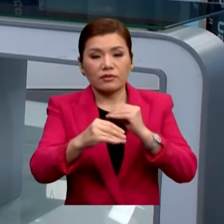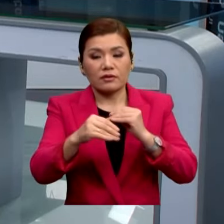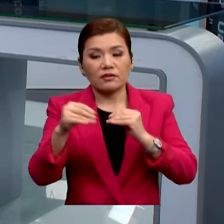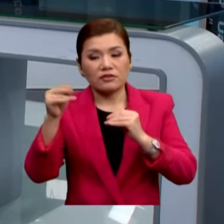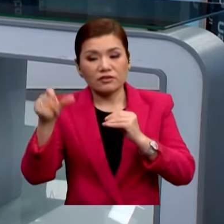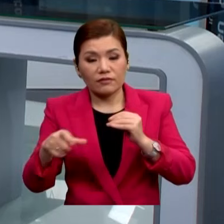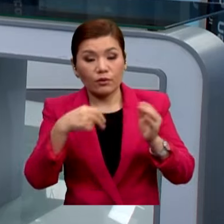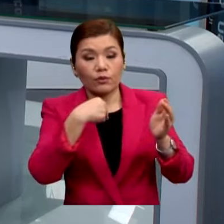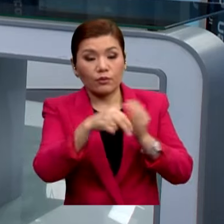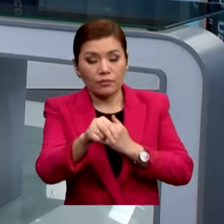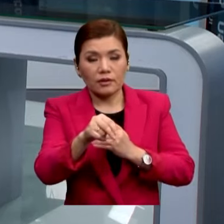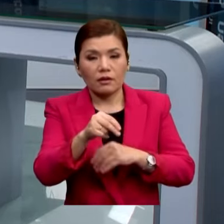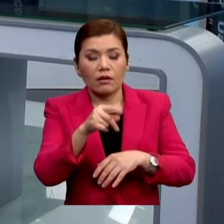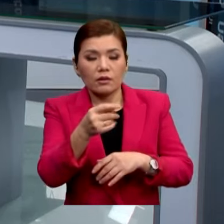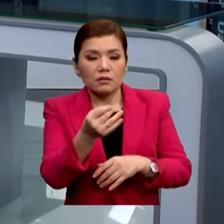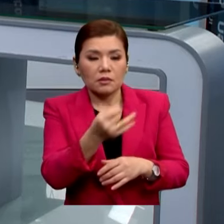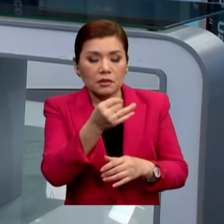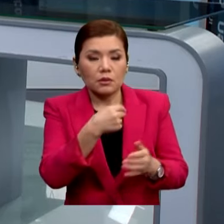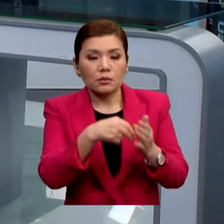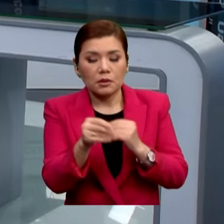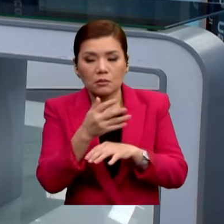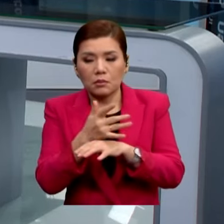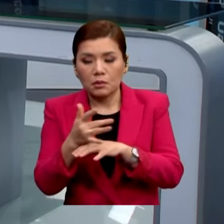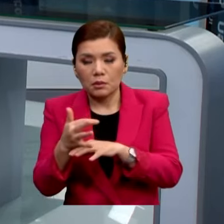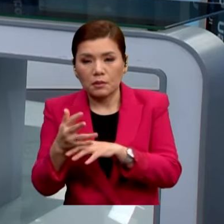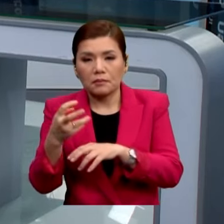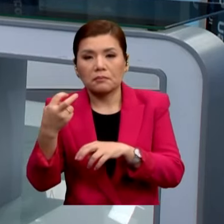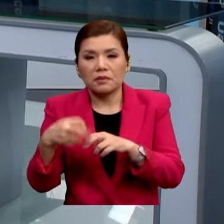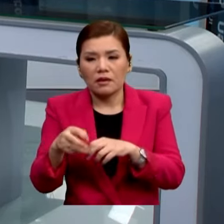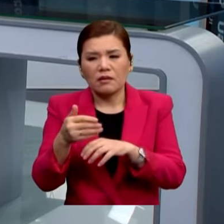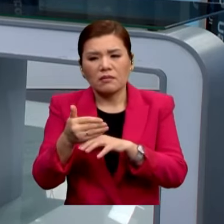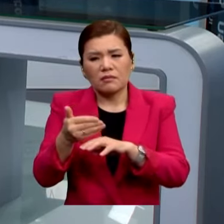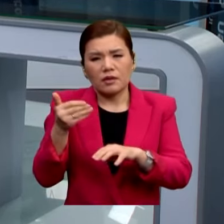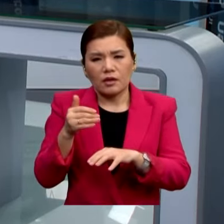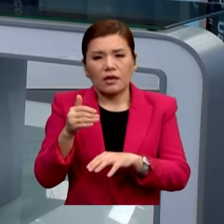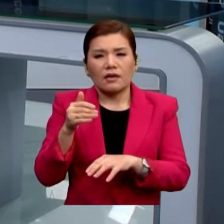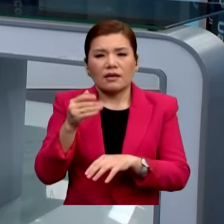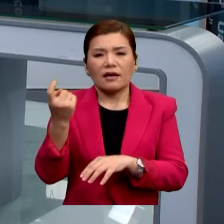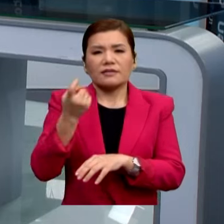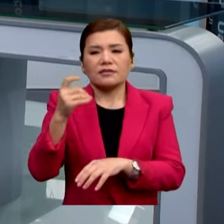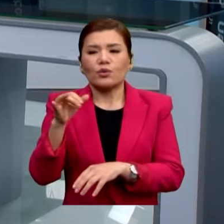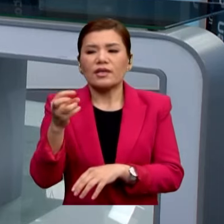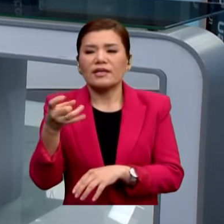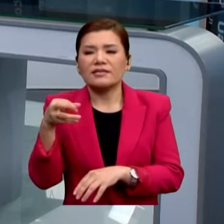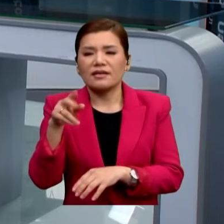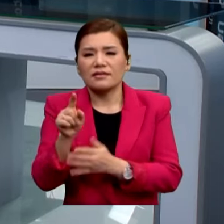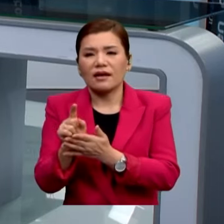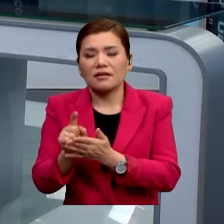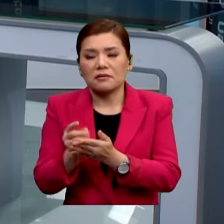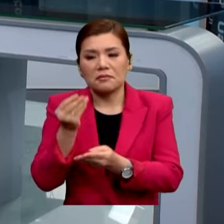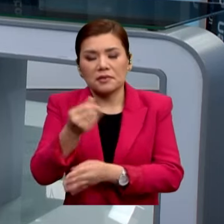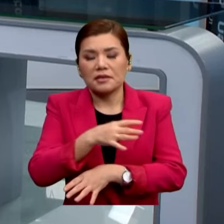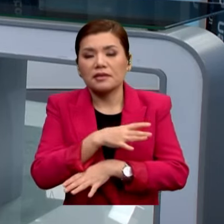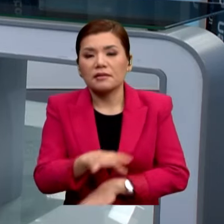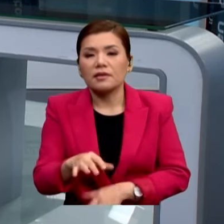шағымданды. Темір тұлпарының қызығында көріп үлгермеген ол, көліктің бұрынғы иесі утилизациялық алымды төлемегенін анықтапты. Енді